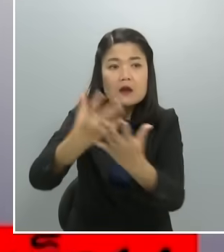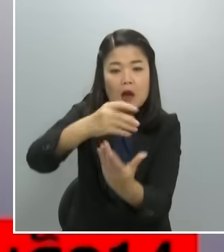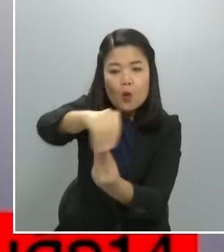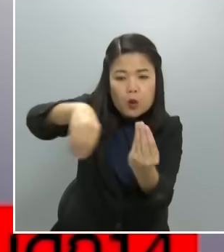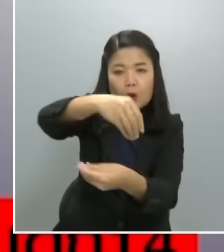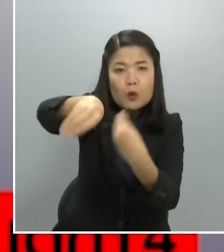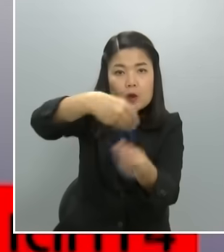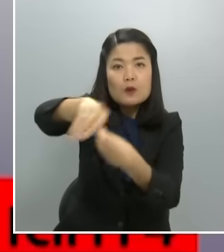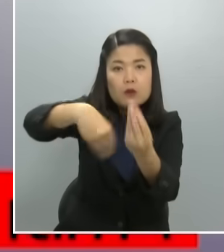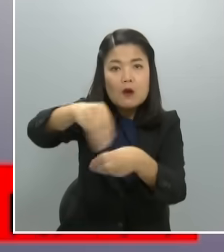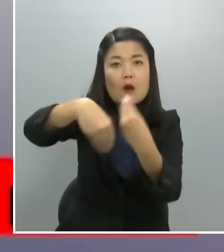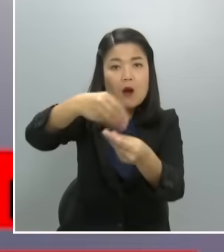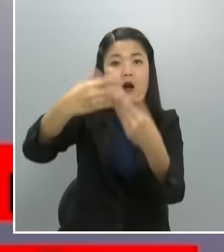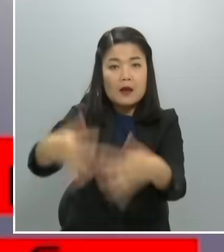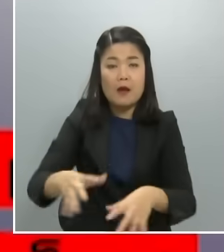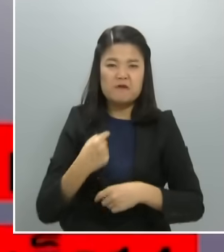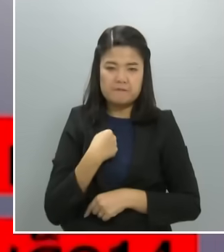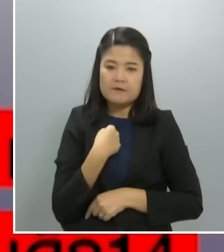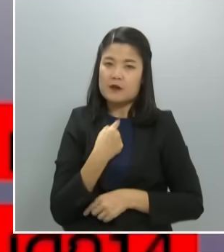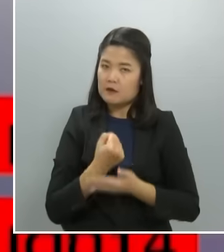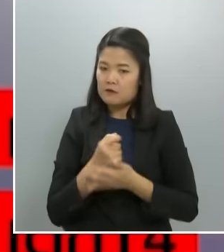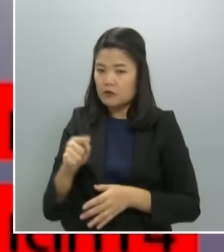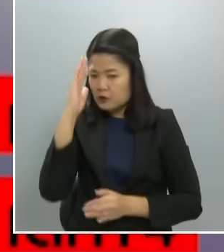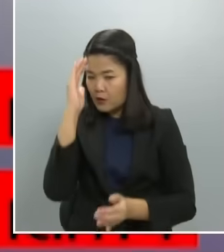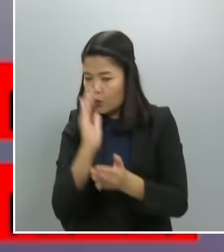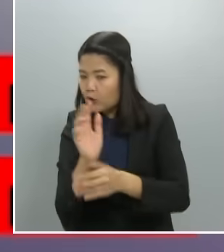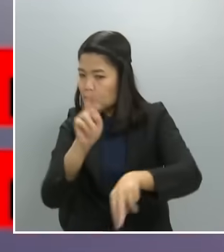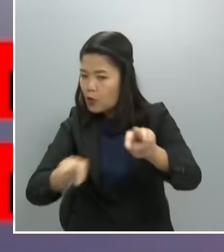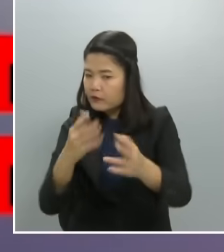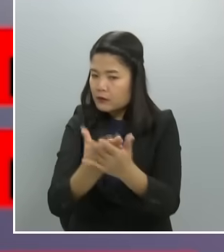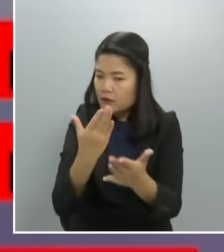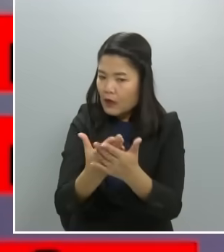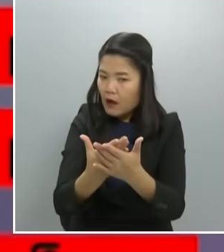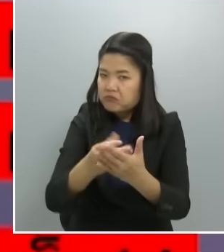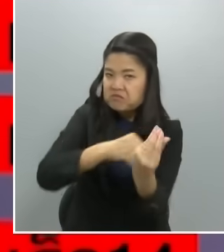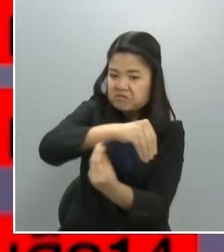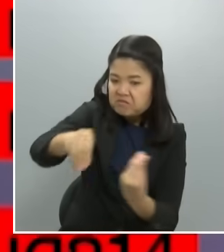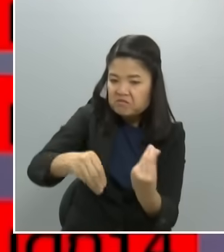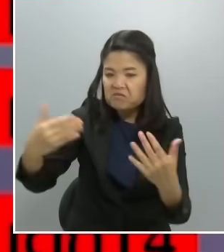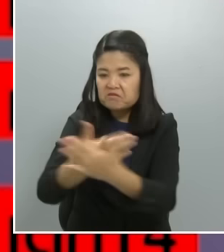ยจากนั้นจะมีการตรวจสอบข้อมูลการฟอกเงินด้วยการส่งลิงก์เข้ามาให้เราเ